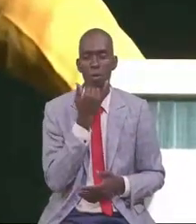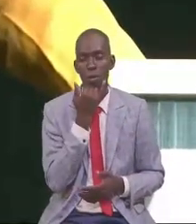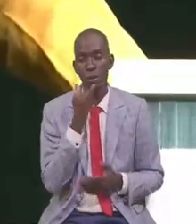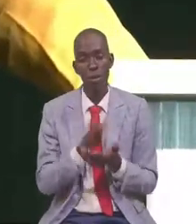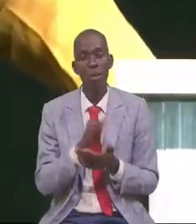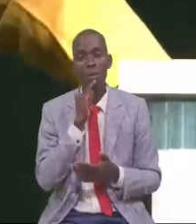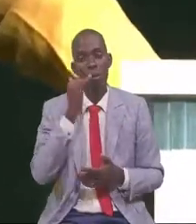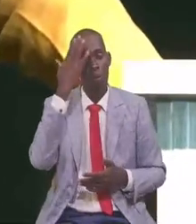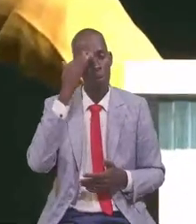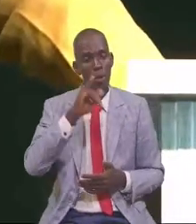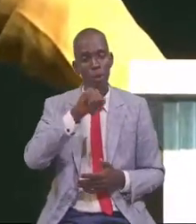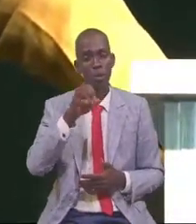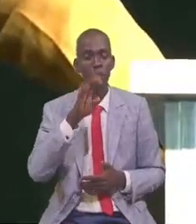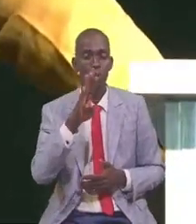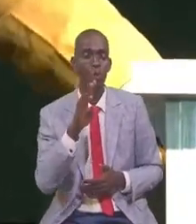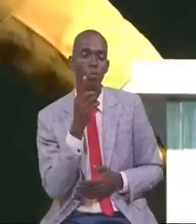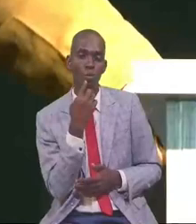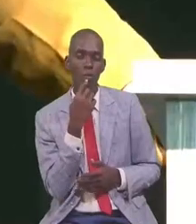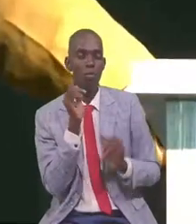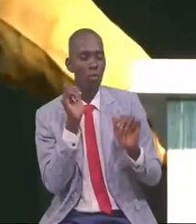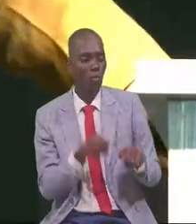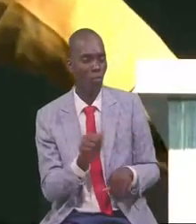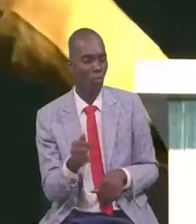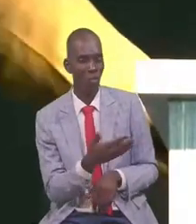est-ce que quelque chose de bon peut sortir